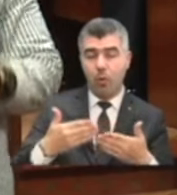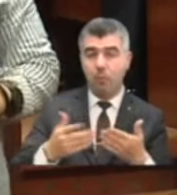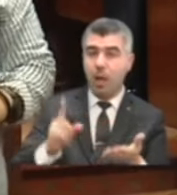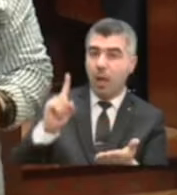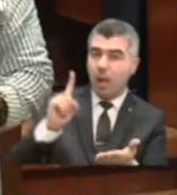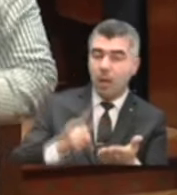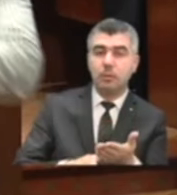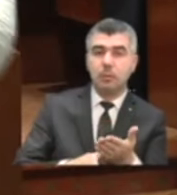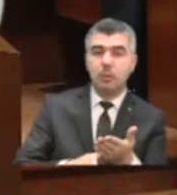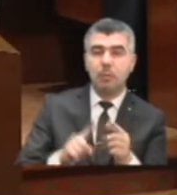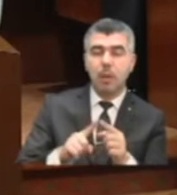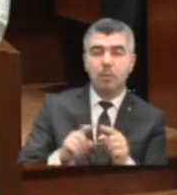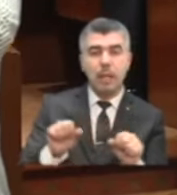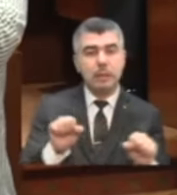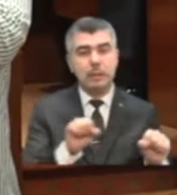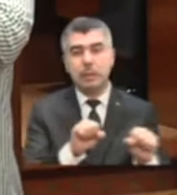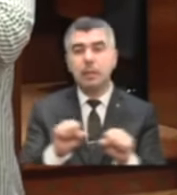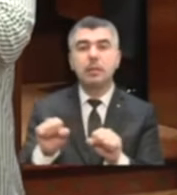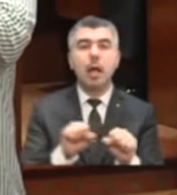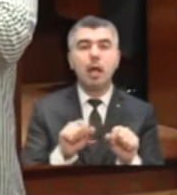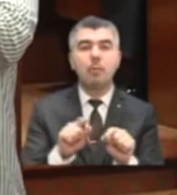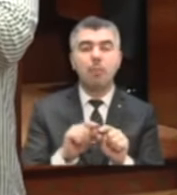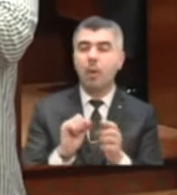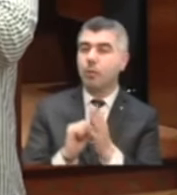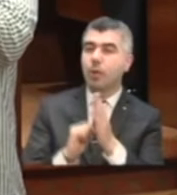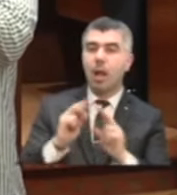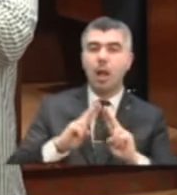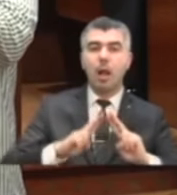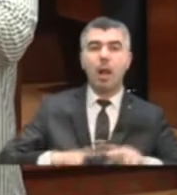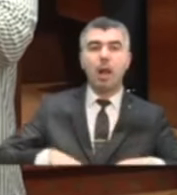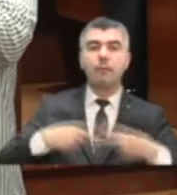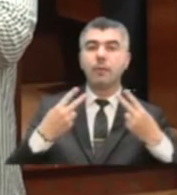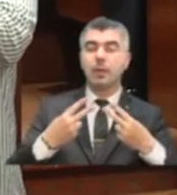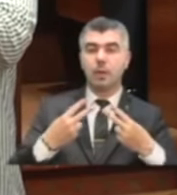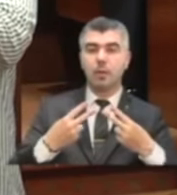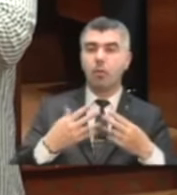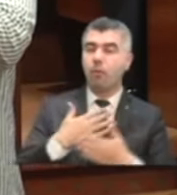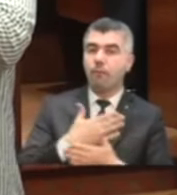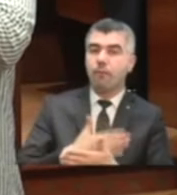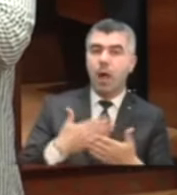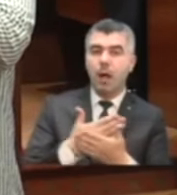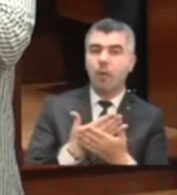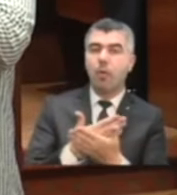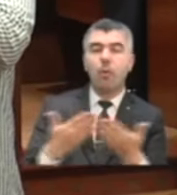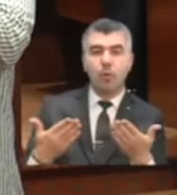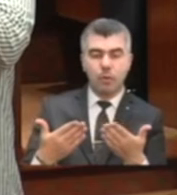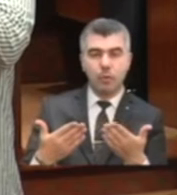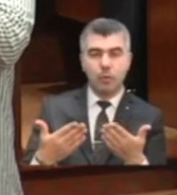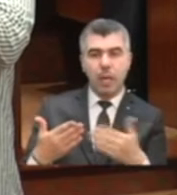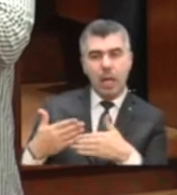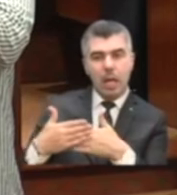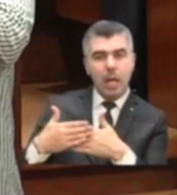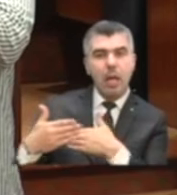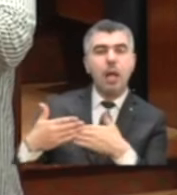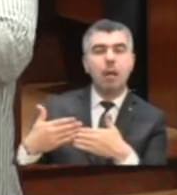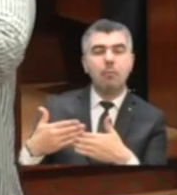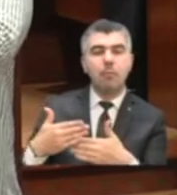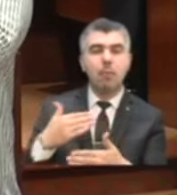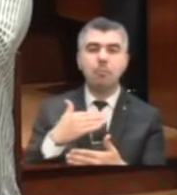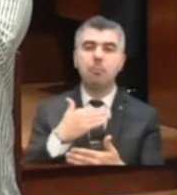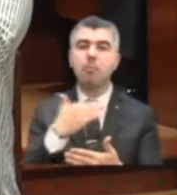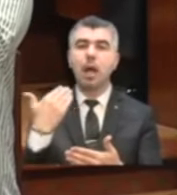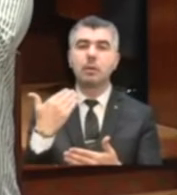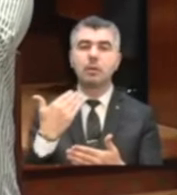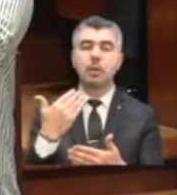الوجع وكنا في زلزال الحوز، انتصرنا للحياه وانتصرنا للفرح. قبيل ايام مع وفاه والده